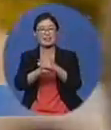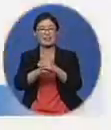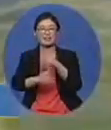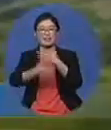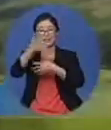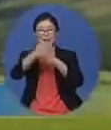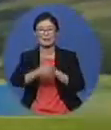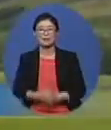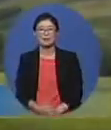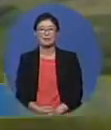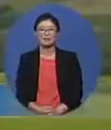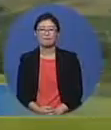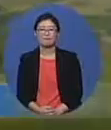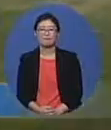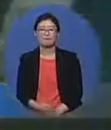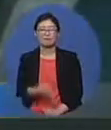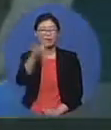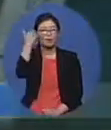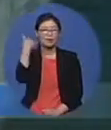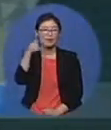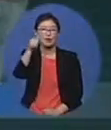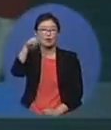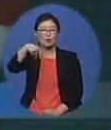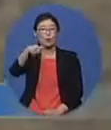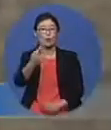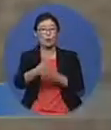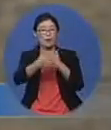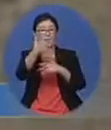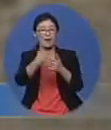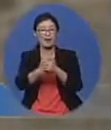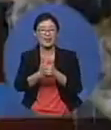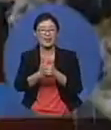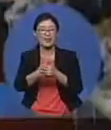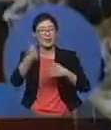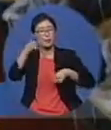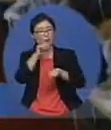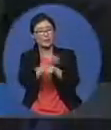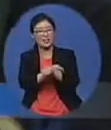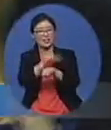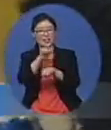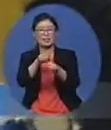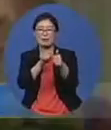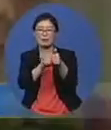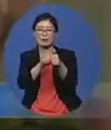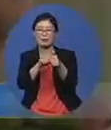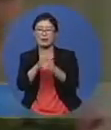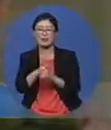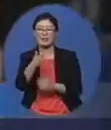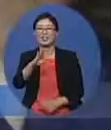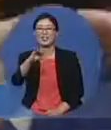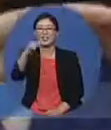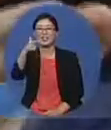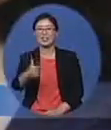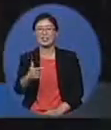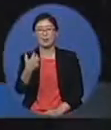2011년작 휴고에서 인상적인 연기를 보여준 아사 버터필드가 외로운 수학 천재 네이든 역을